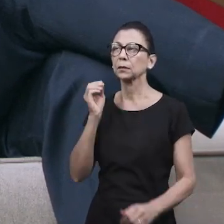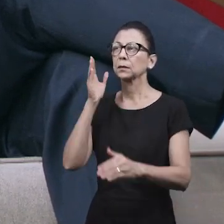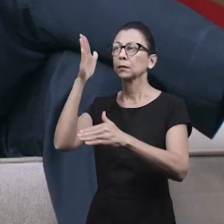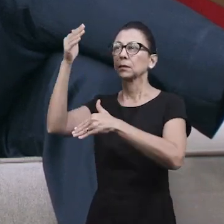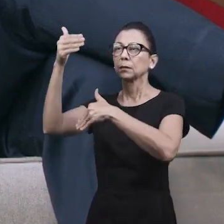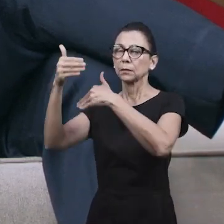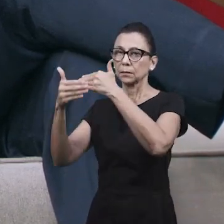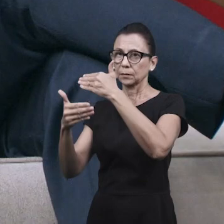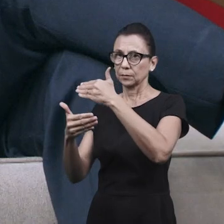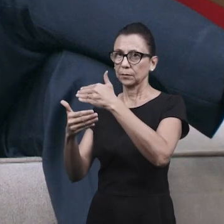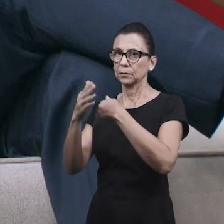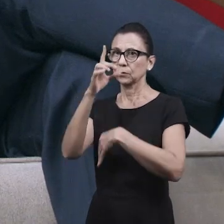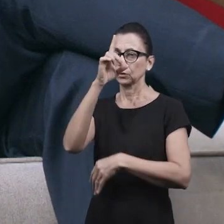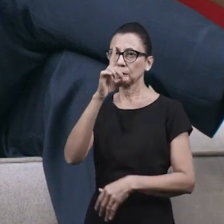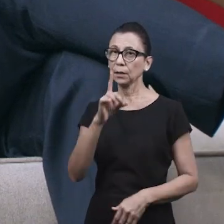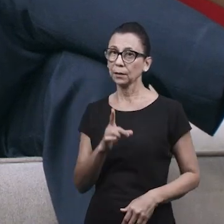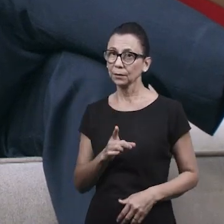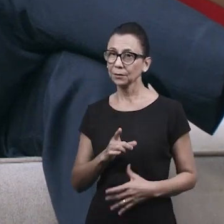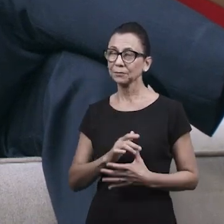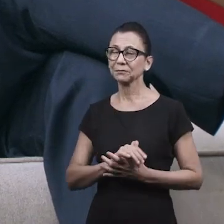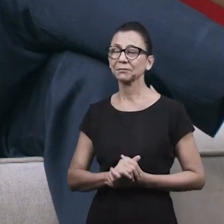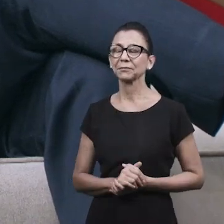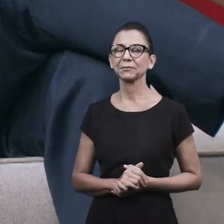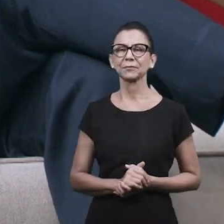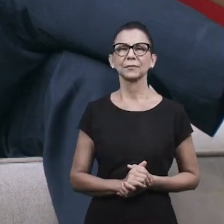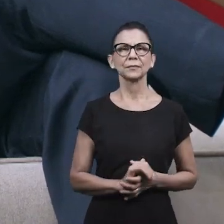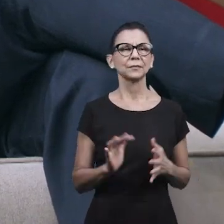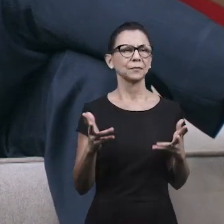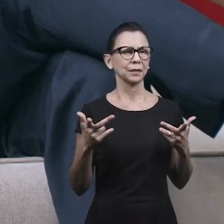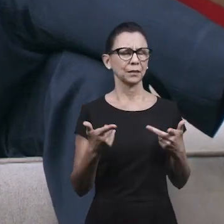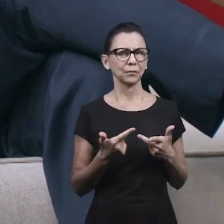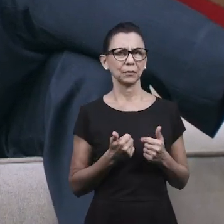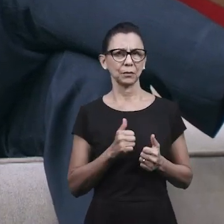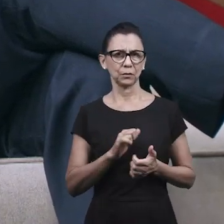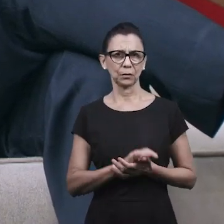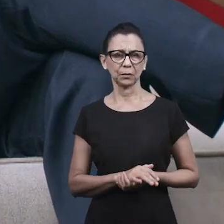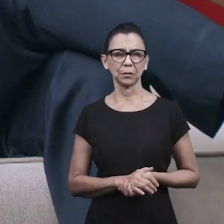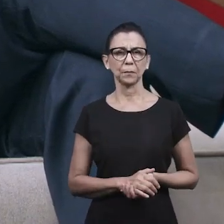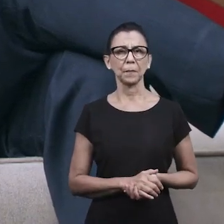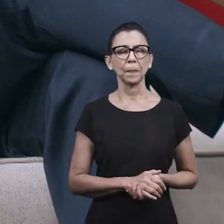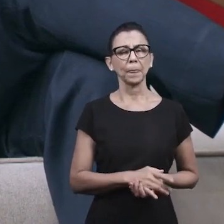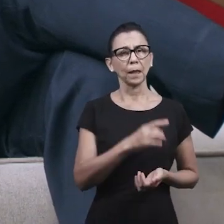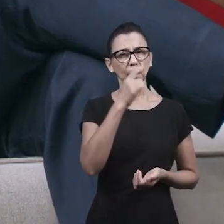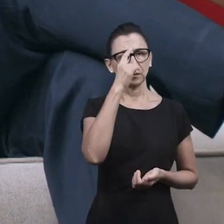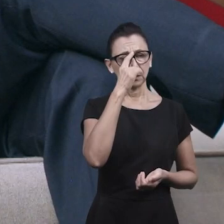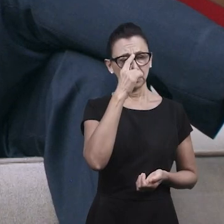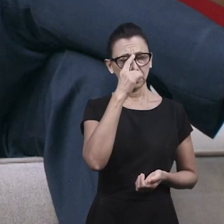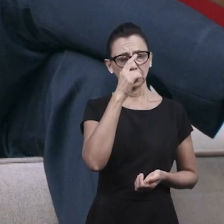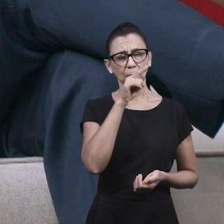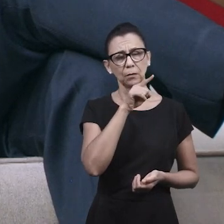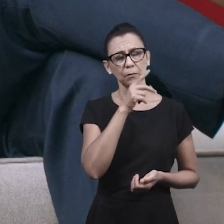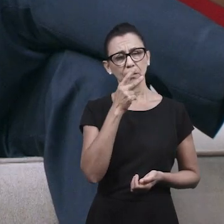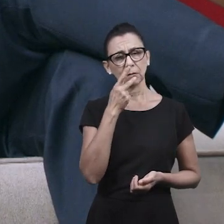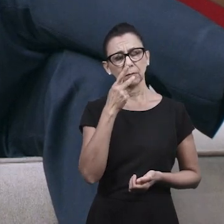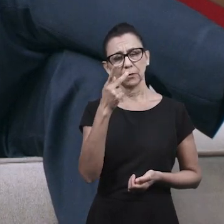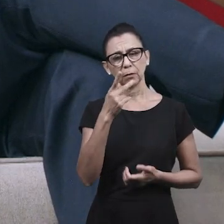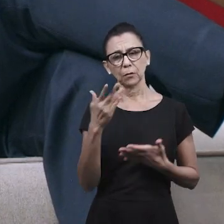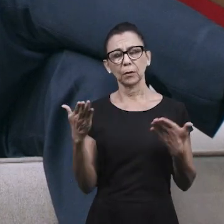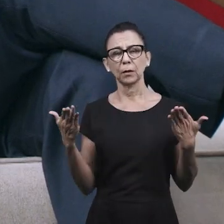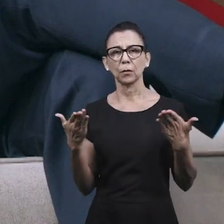rien de plus glorieux que cela. Parce que ce que vous venez de dire maintenant, Daniel,